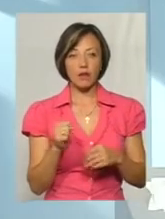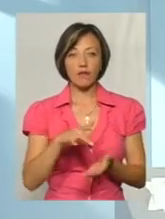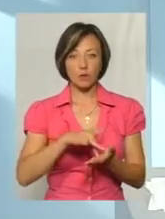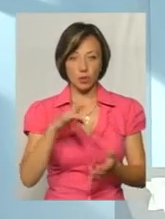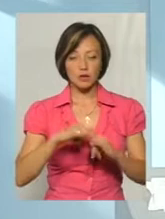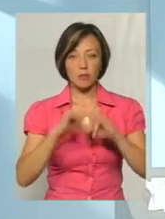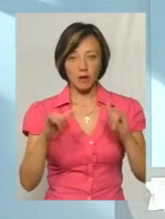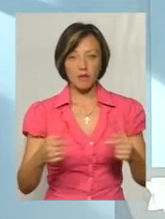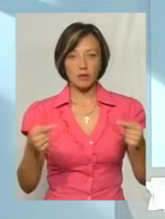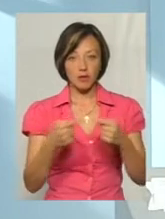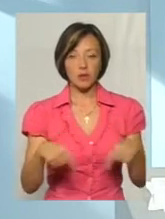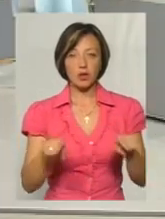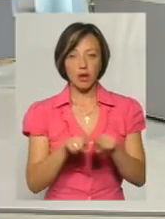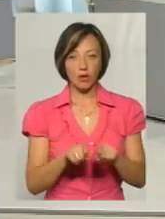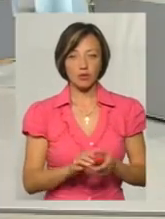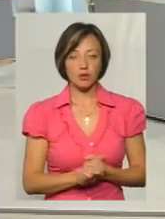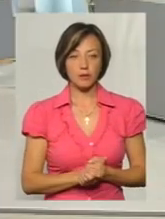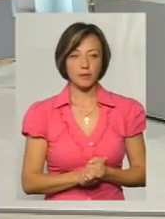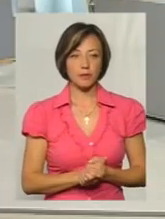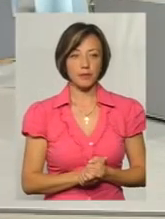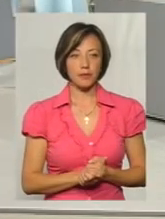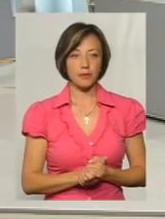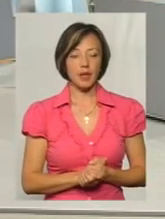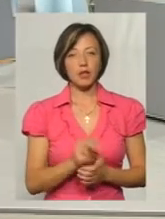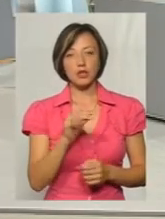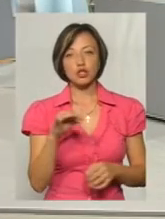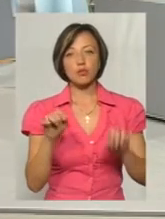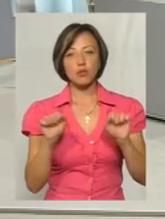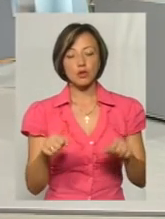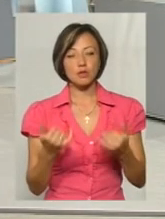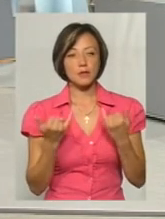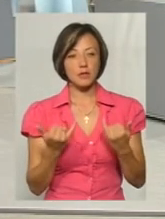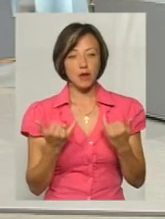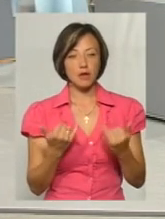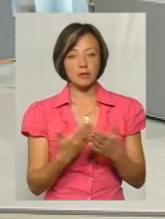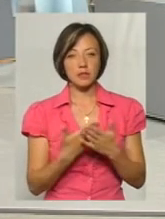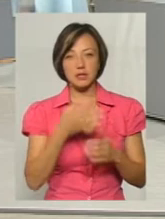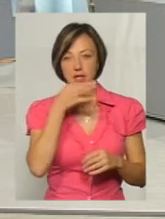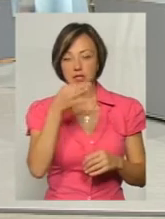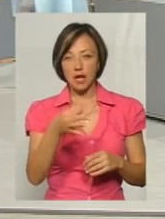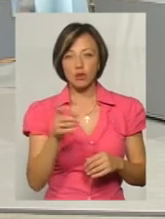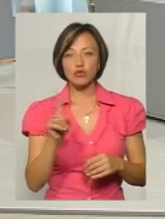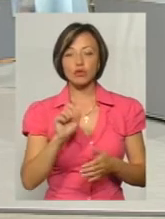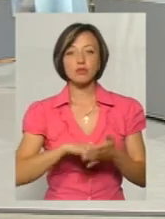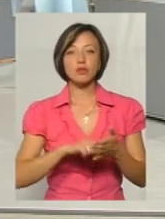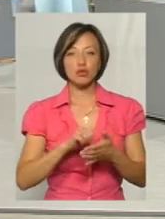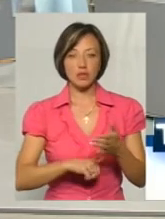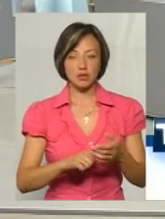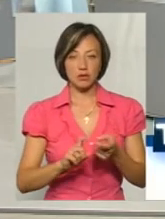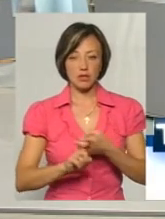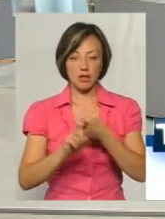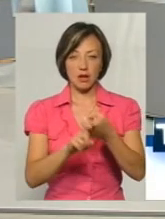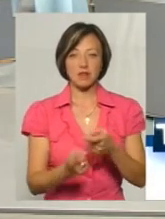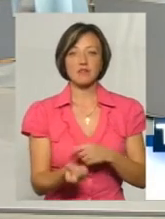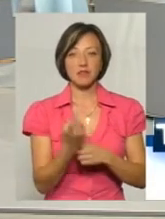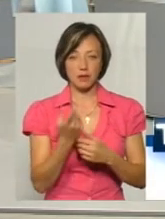спалаху, відповідно, також. Скажіть, будь ласка, а чи можемо ми зараз сказати, що ж спричинило зараження